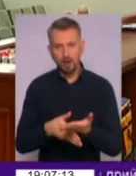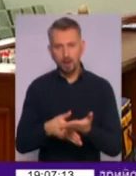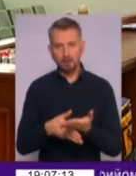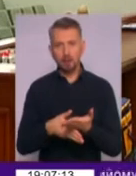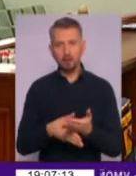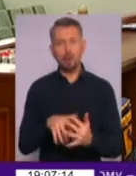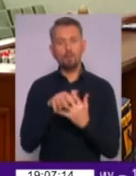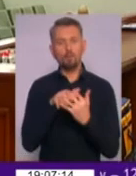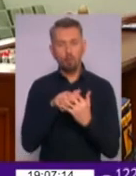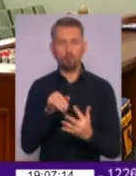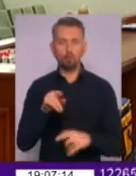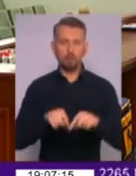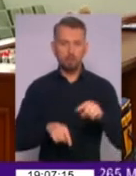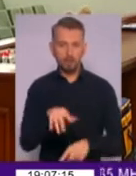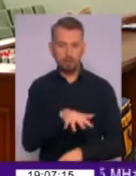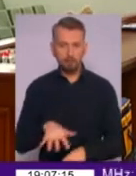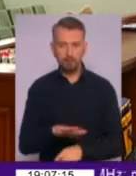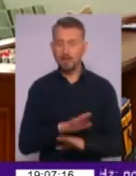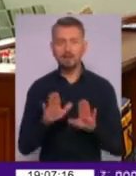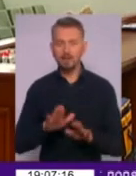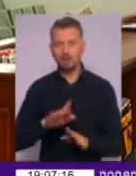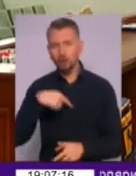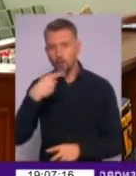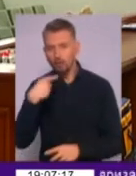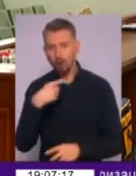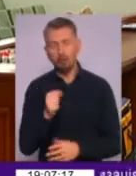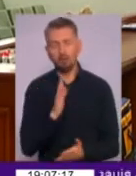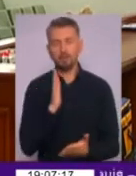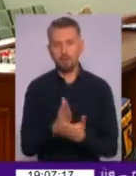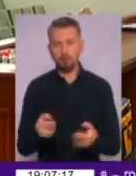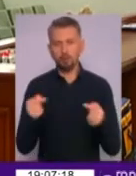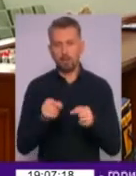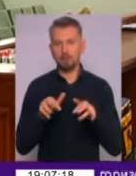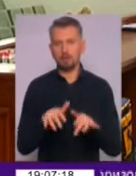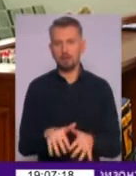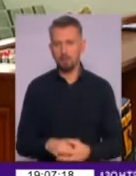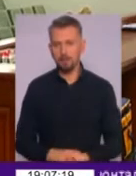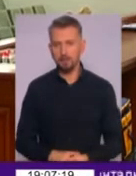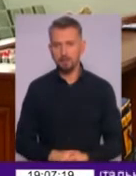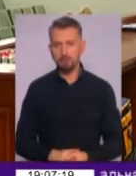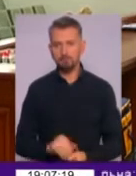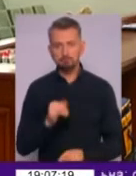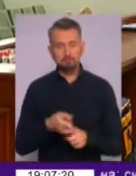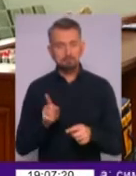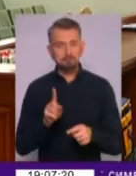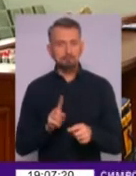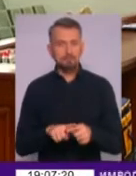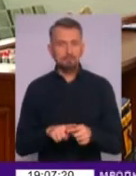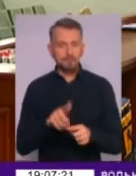і батьківщині не тільки словами, а безпосередньо і конкретними ділами. І цей момент